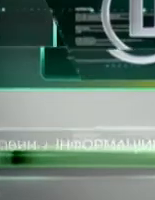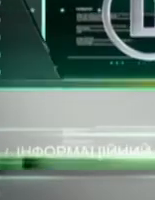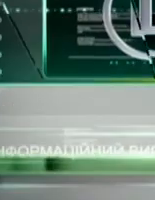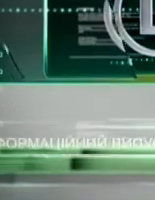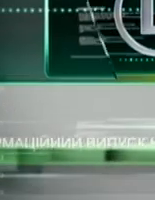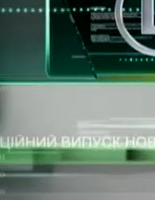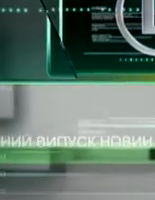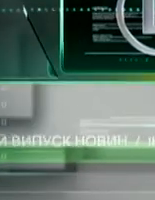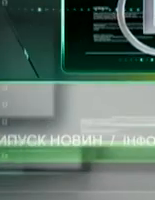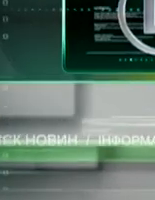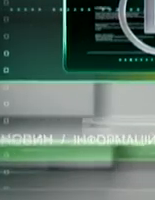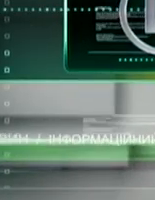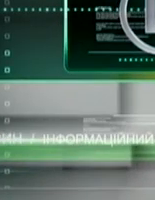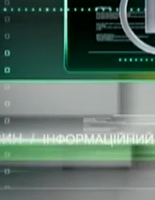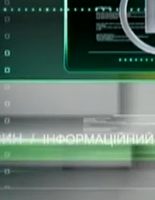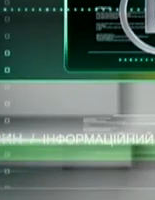Дякую за перегляд!